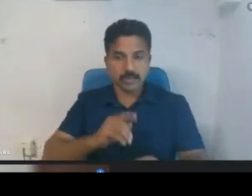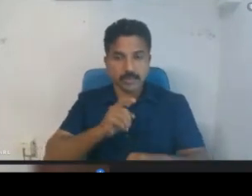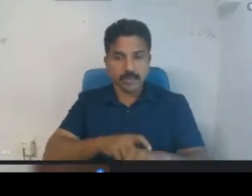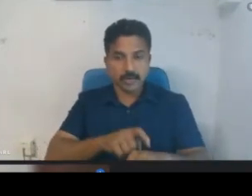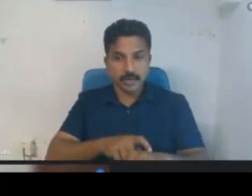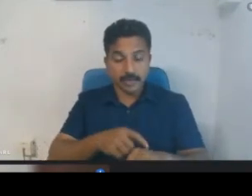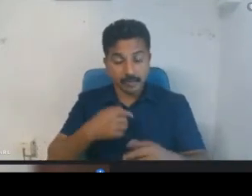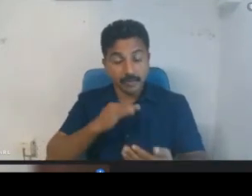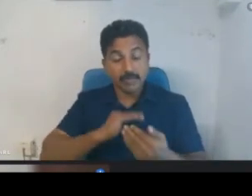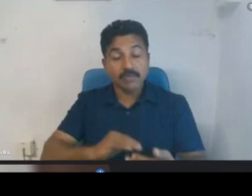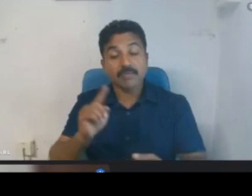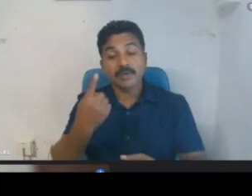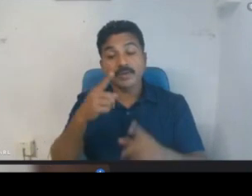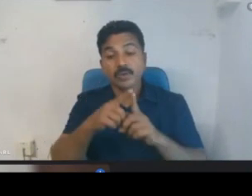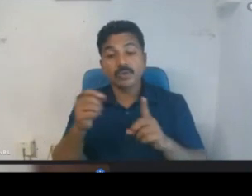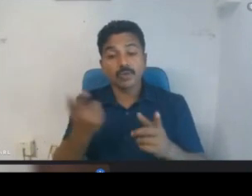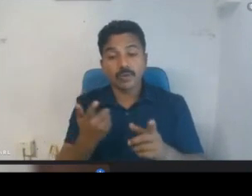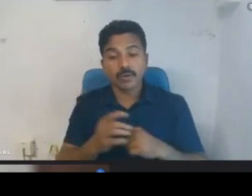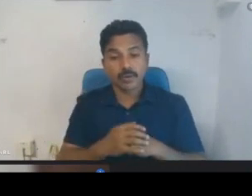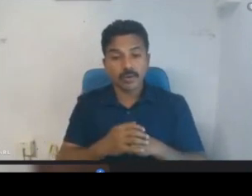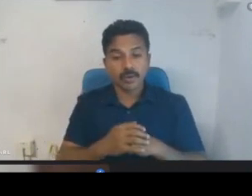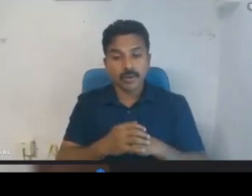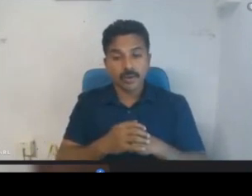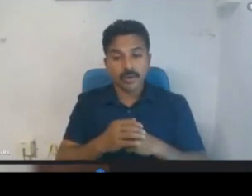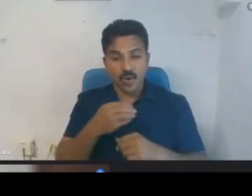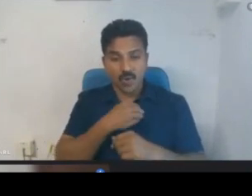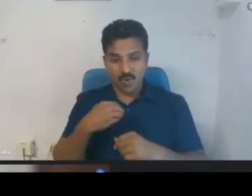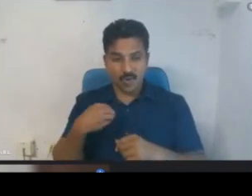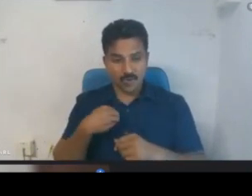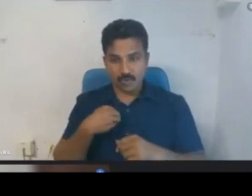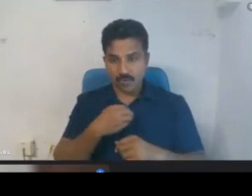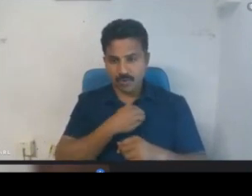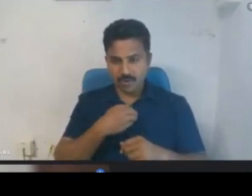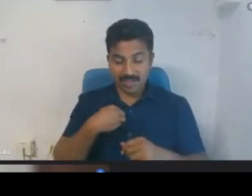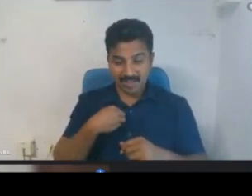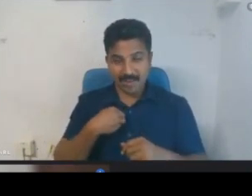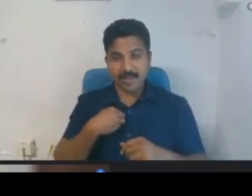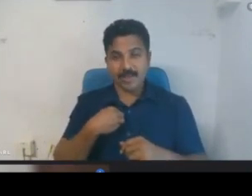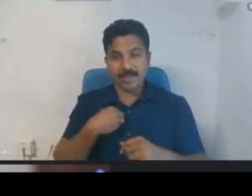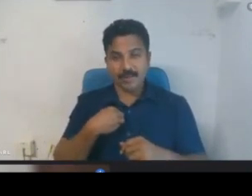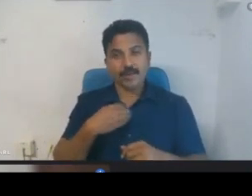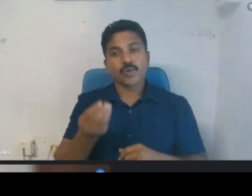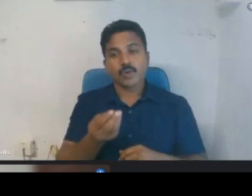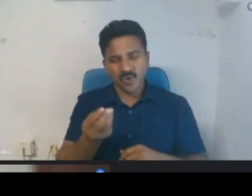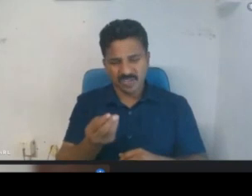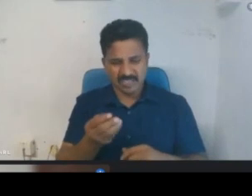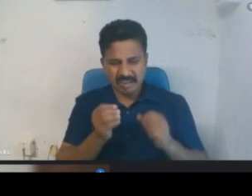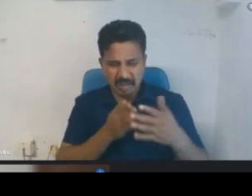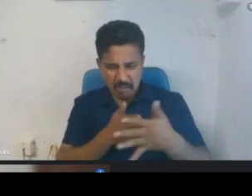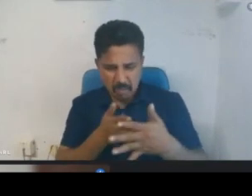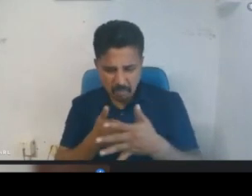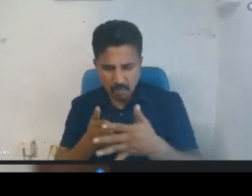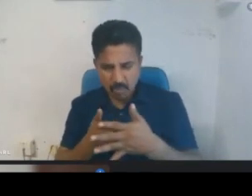നമ്മൾ ആദ്യം ചെയ്യുന്ന ഒരു കാര്യം, എൻ്റെ കുഞ്ഞിന് ഇപ്പം നിങ്ങൾ ഹോസ്പിറ്റലിൽ കുഞ്ഞിന് അസ്വാഭാവികമായിട്ടുള്ള കുറച്ച്